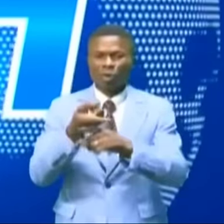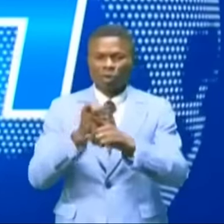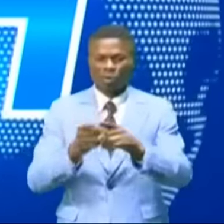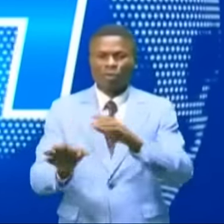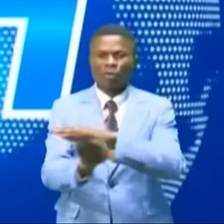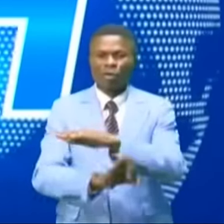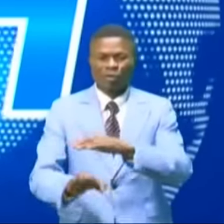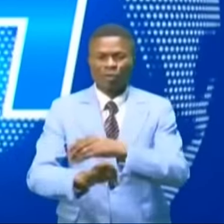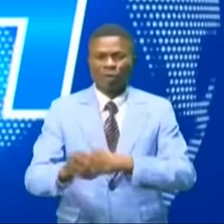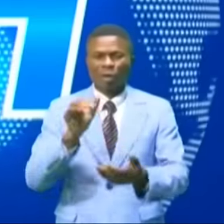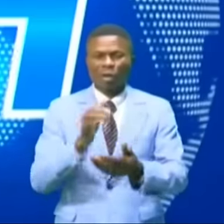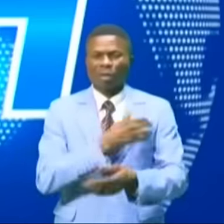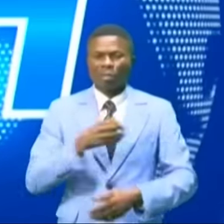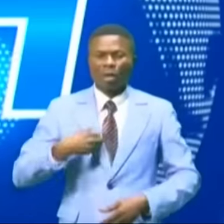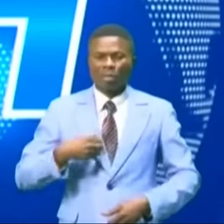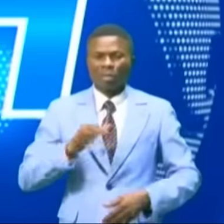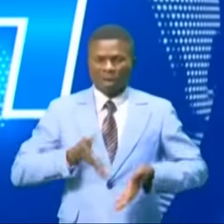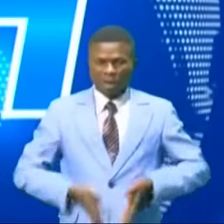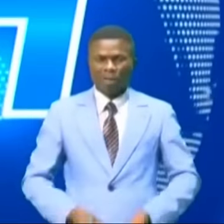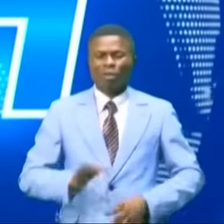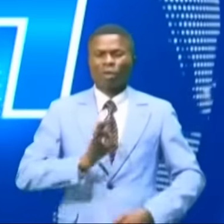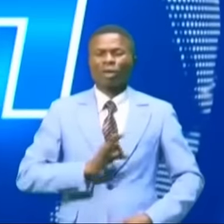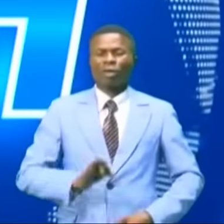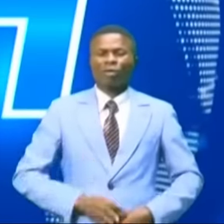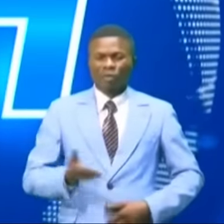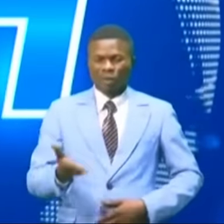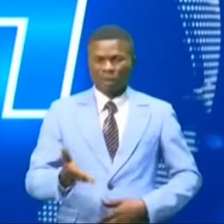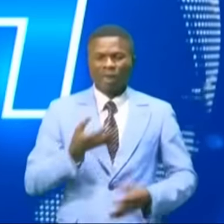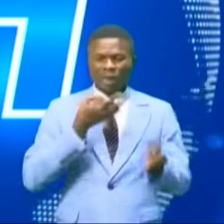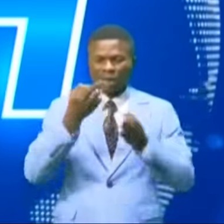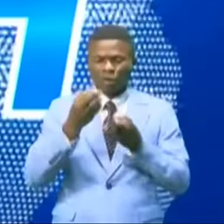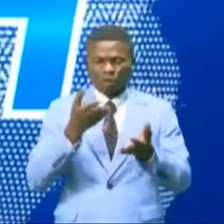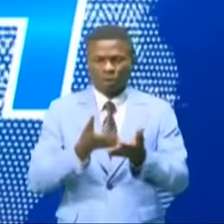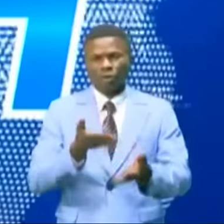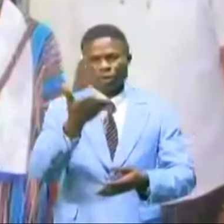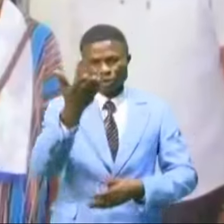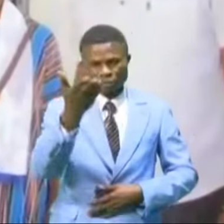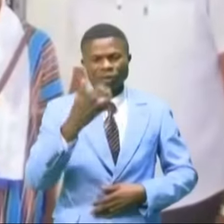Marthe Kassalou, Tshisekedi Anastasie Doumbou pour les détails.